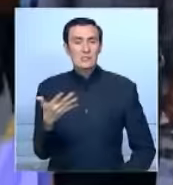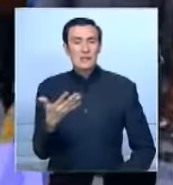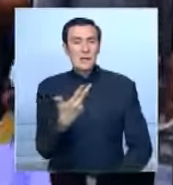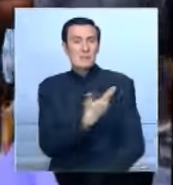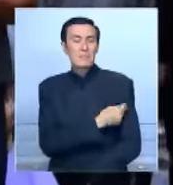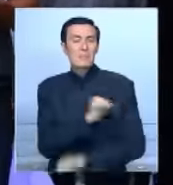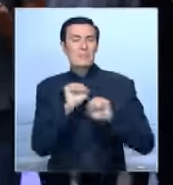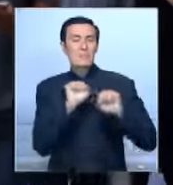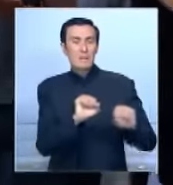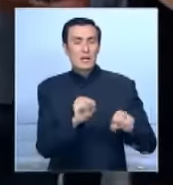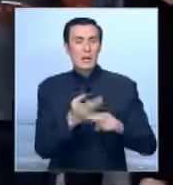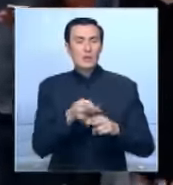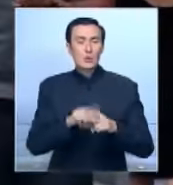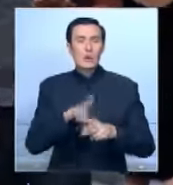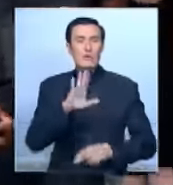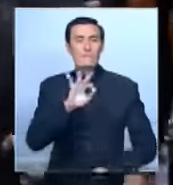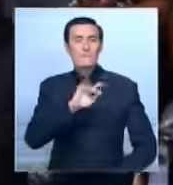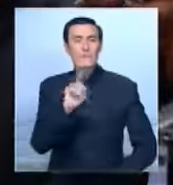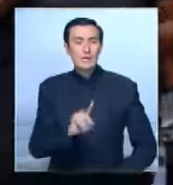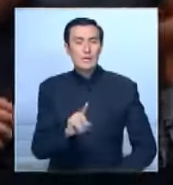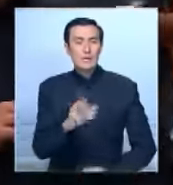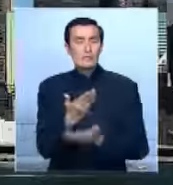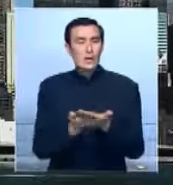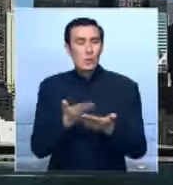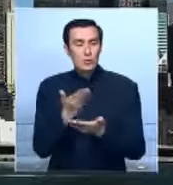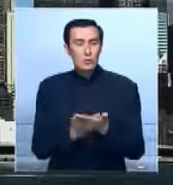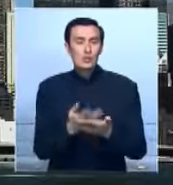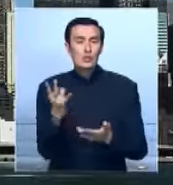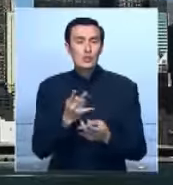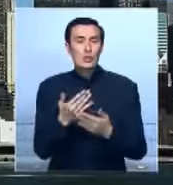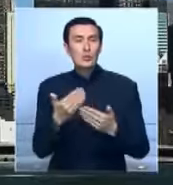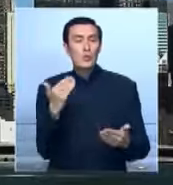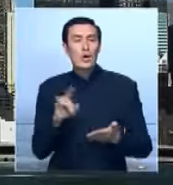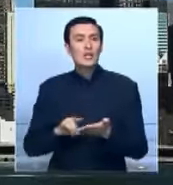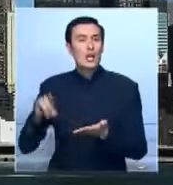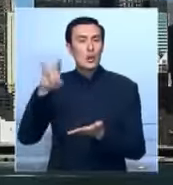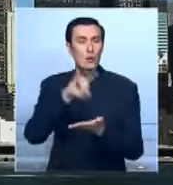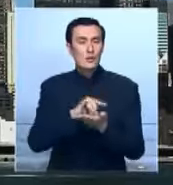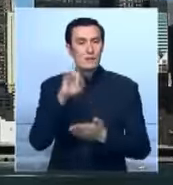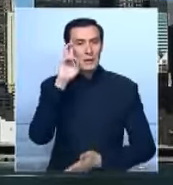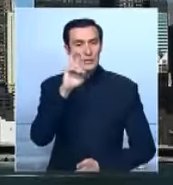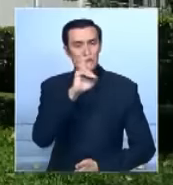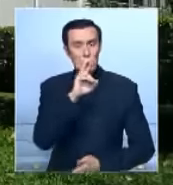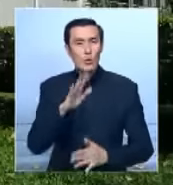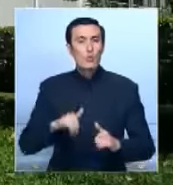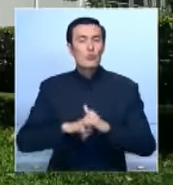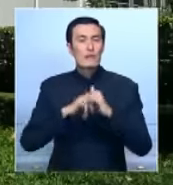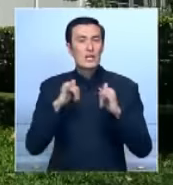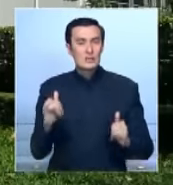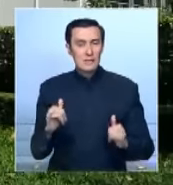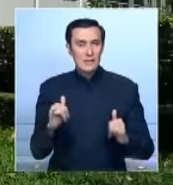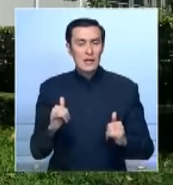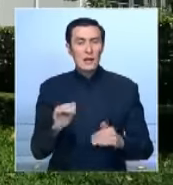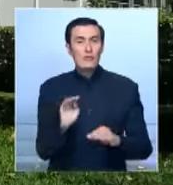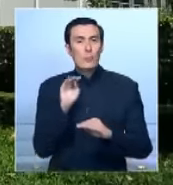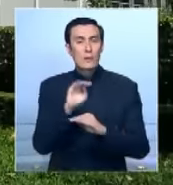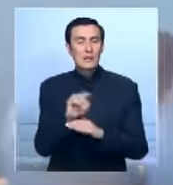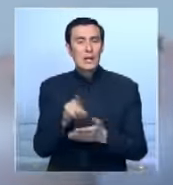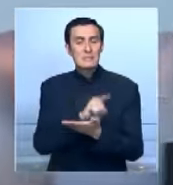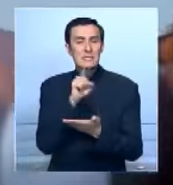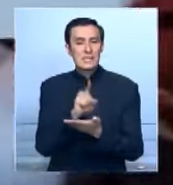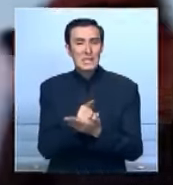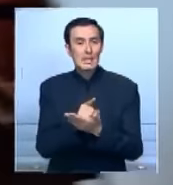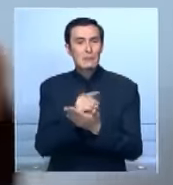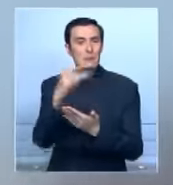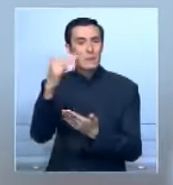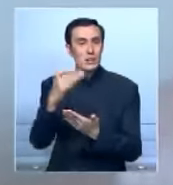количество прививок, которые ВОЗ настоятельно рекомендует сделать до отлета в Бразилию, значительно увеличивается. В дополнение к